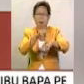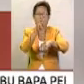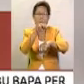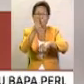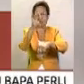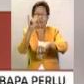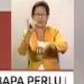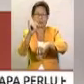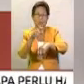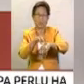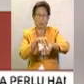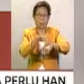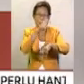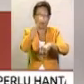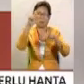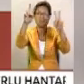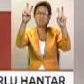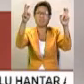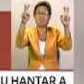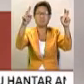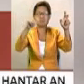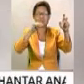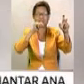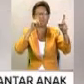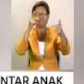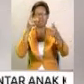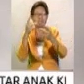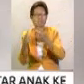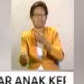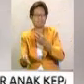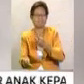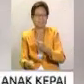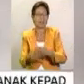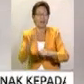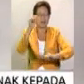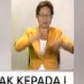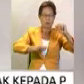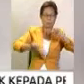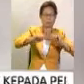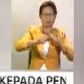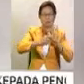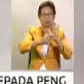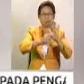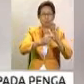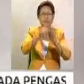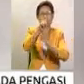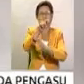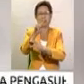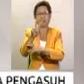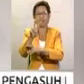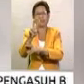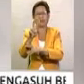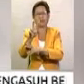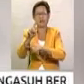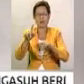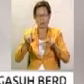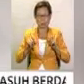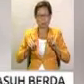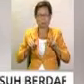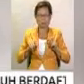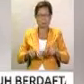Muhammad Al-Bakri berikutan tajuk yang kurang sesuai. Drama tersebut telah disiarkan di sebuah stesen televisyen